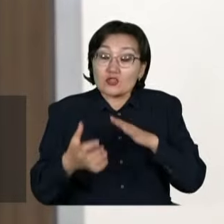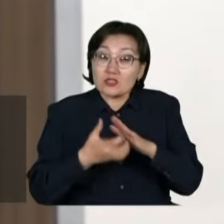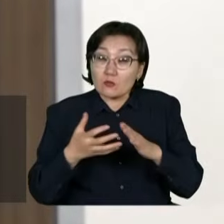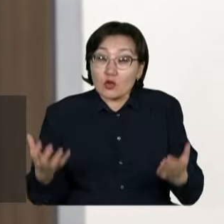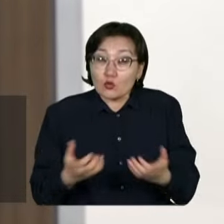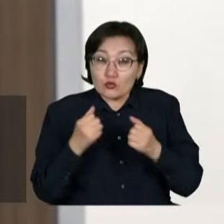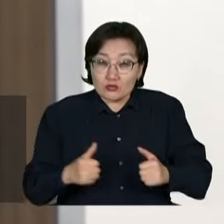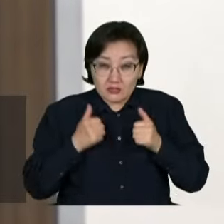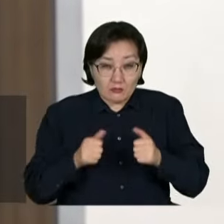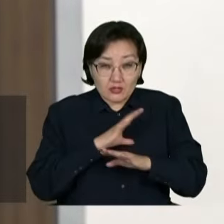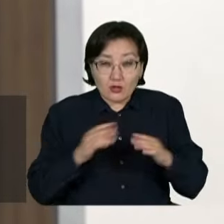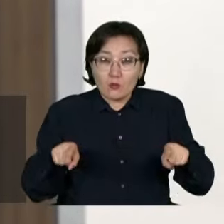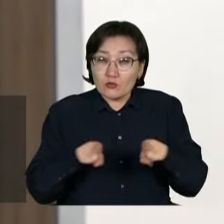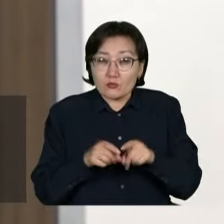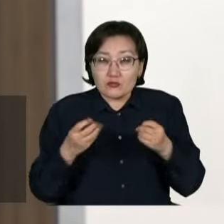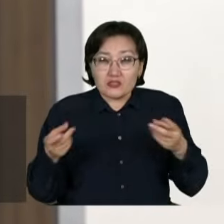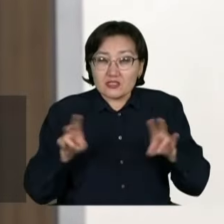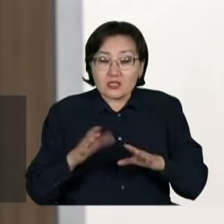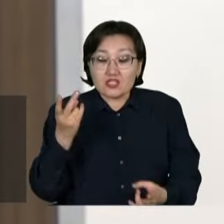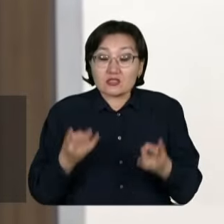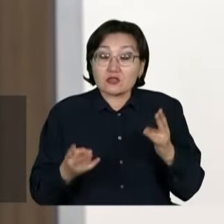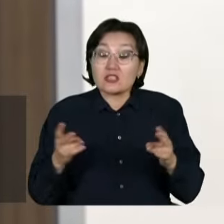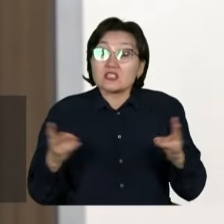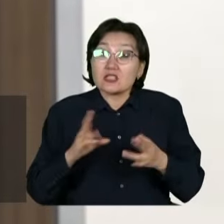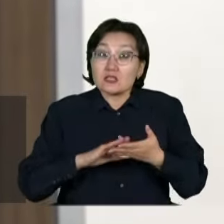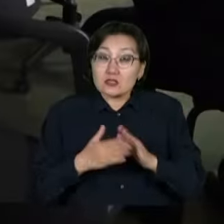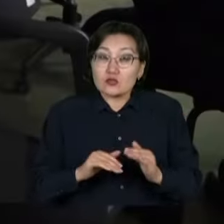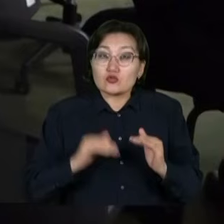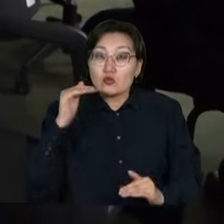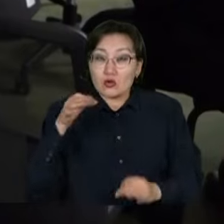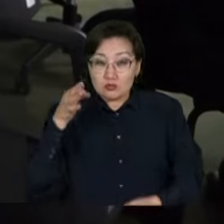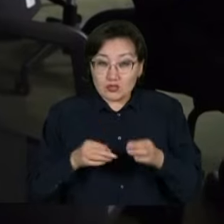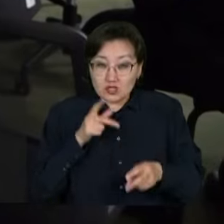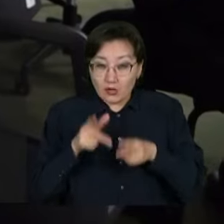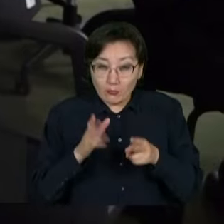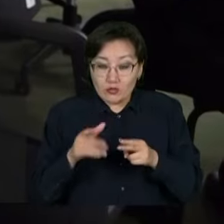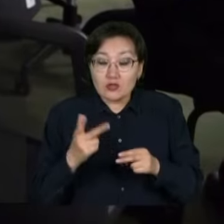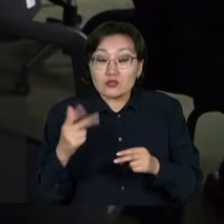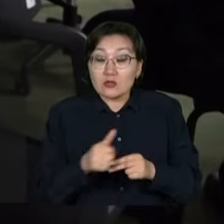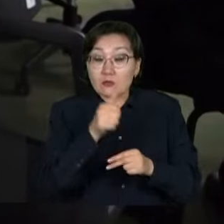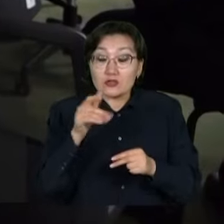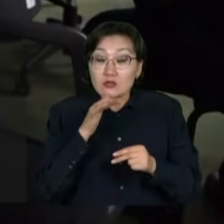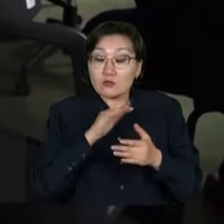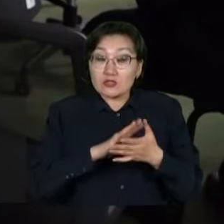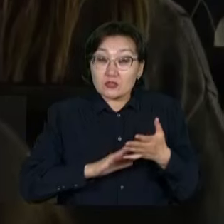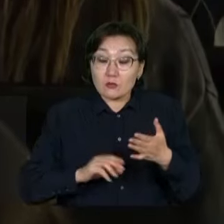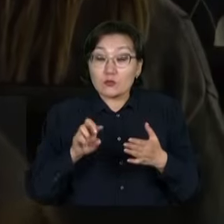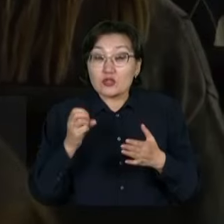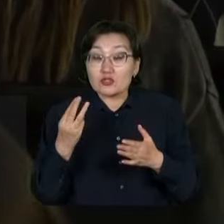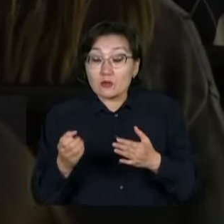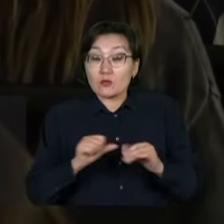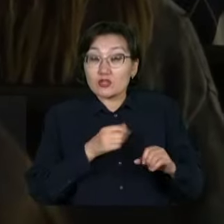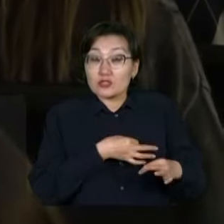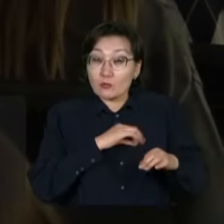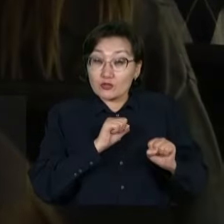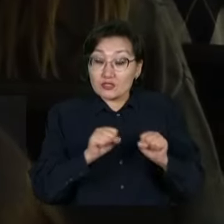құтқаруға жанталасқанда. Біз мұны жай қалдырмаймыз, керек болса жоғары сотқа дейін барамыз. Тыңдалым 3 сағаттан аса уақытқа жалғасты. Бишімбаевтың